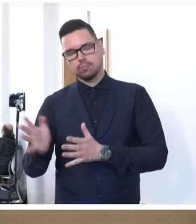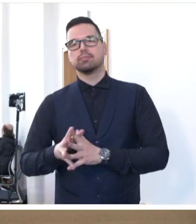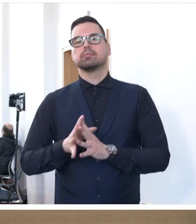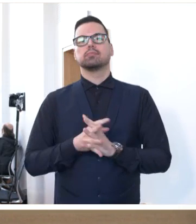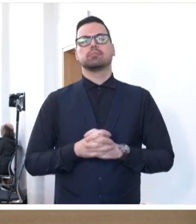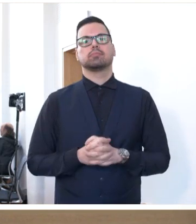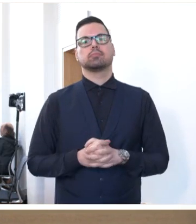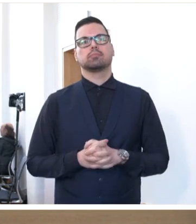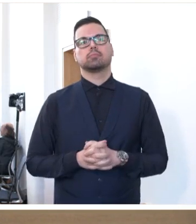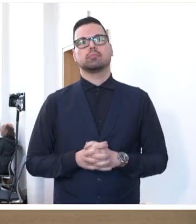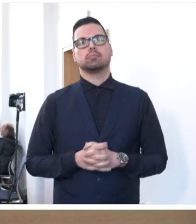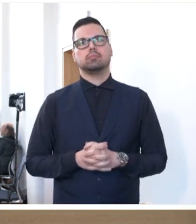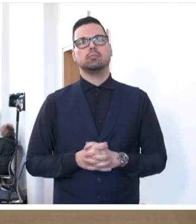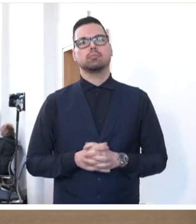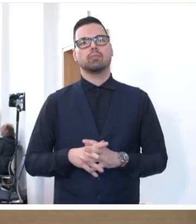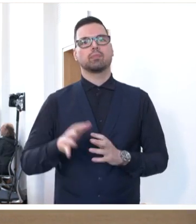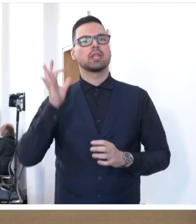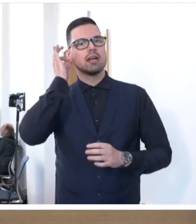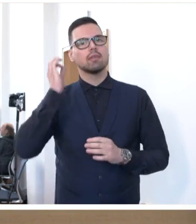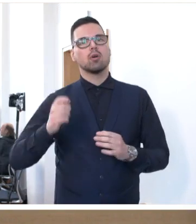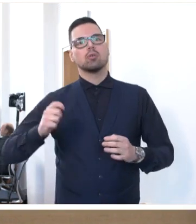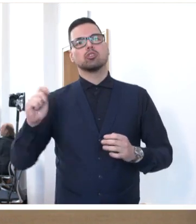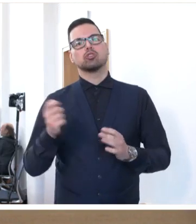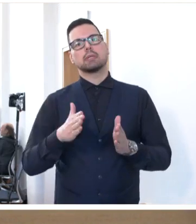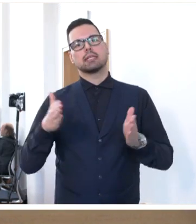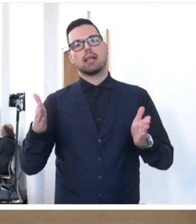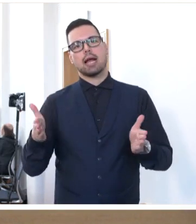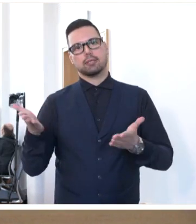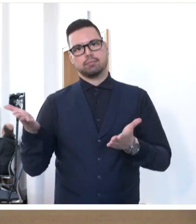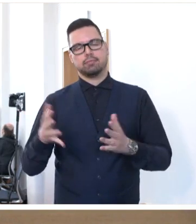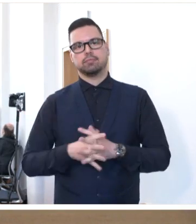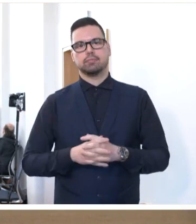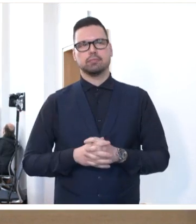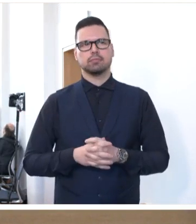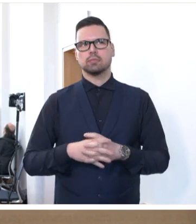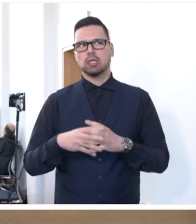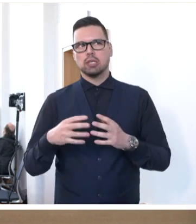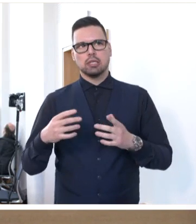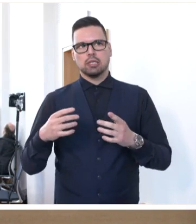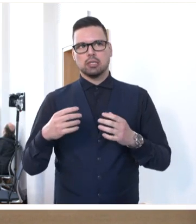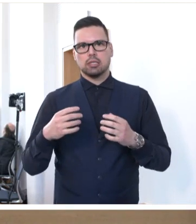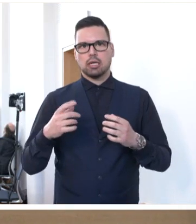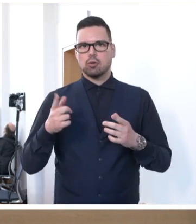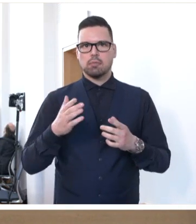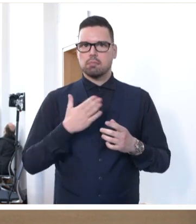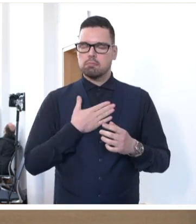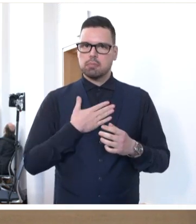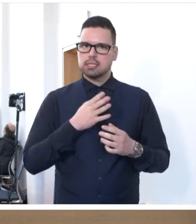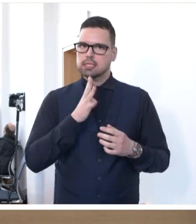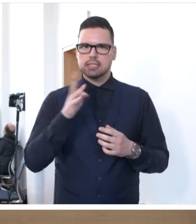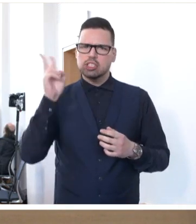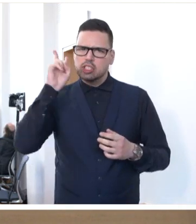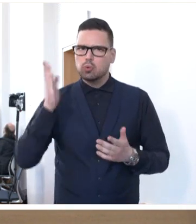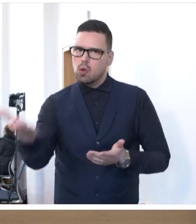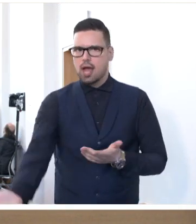auch unverzüglich tun. Frau Schmidt-Lang, bitte. Genau. Sie haben offensichtlich auch meiner Rede nicht gelauscht, ihr nicht